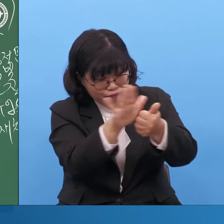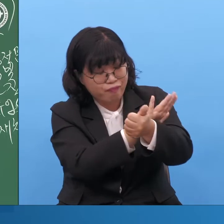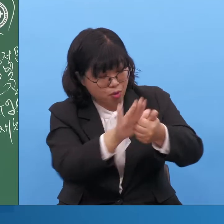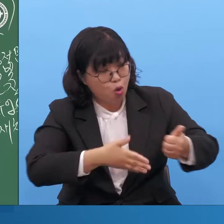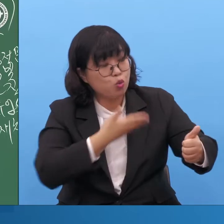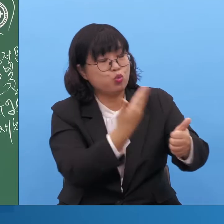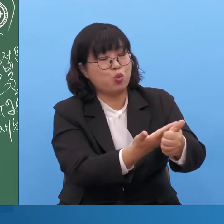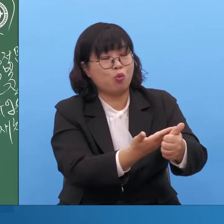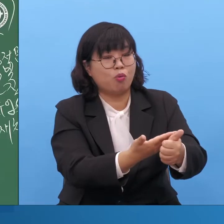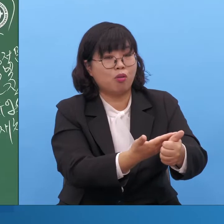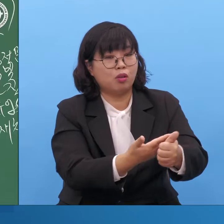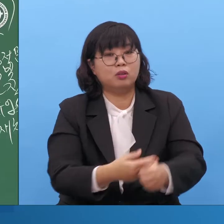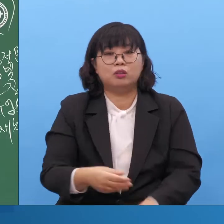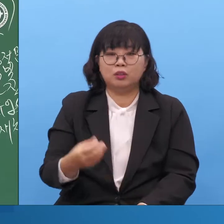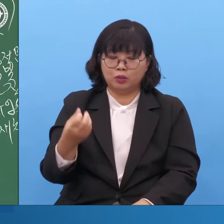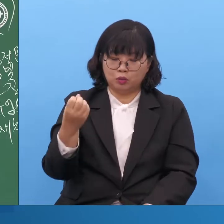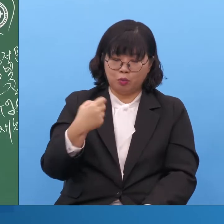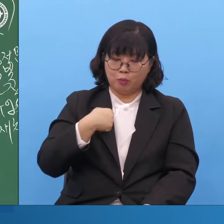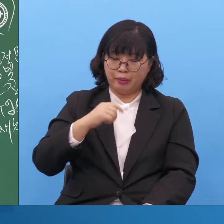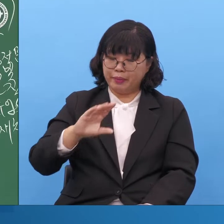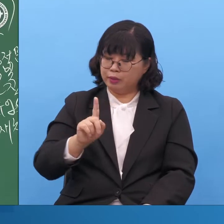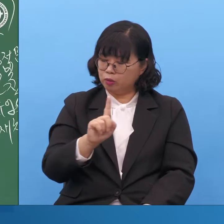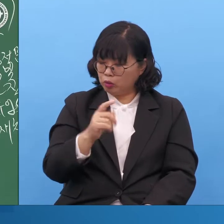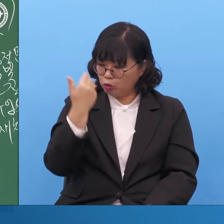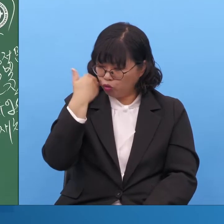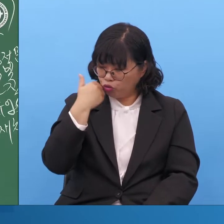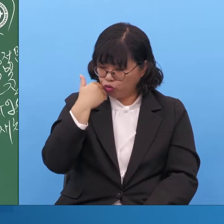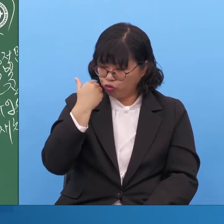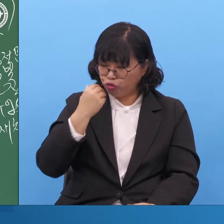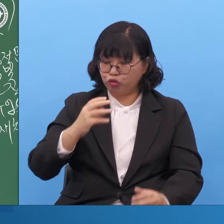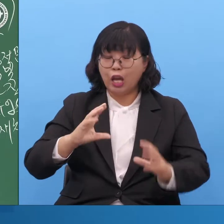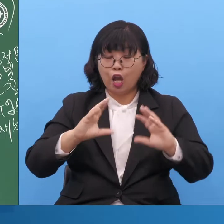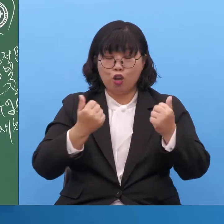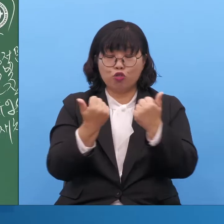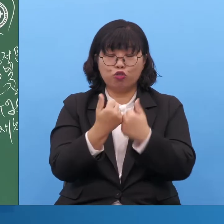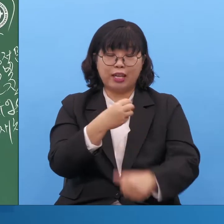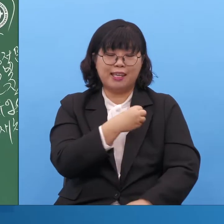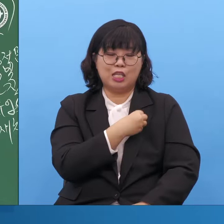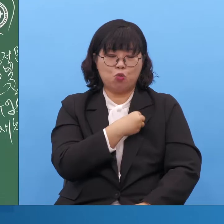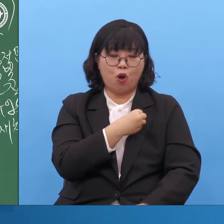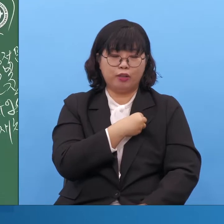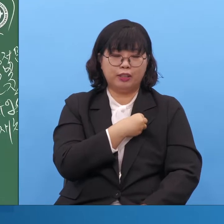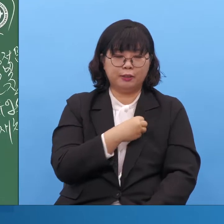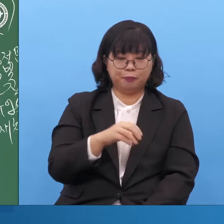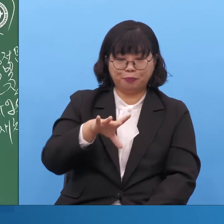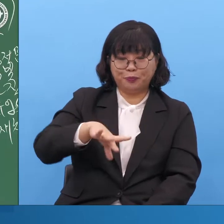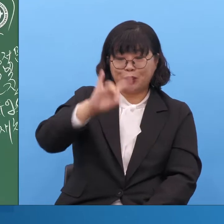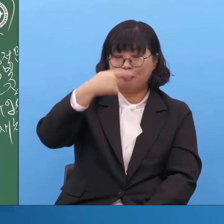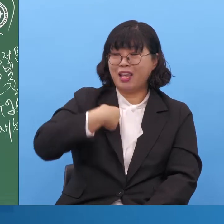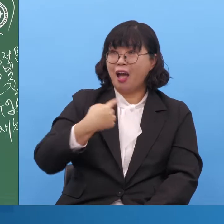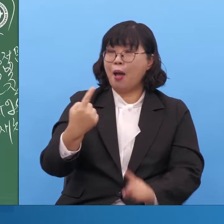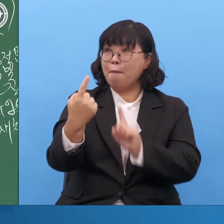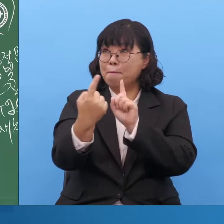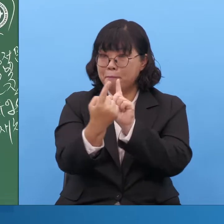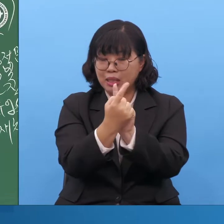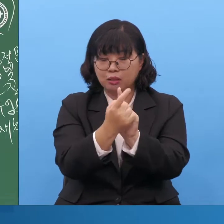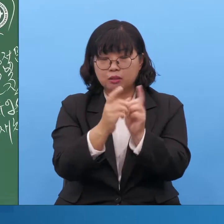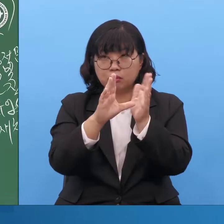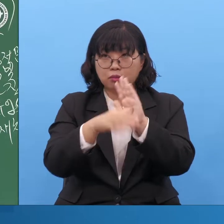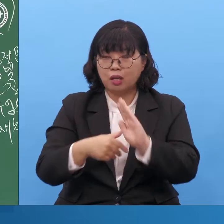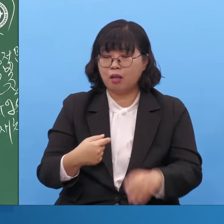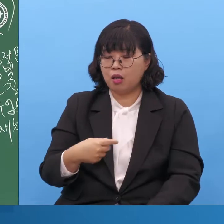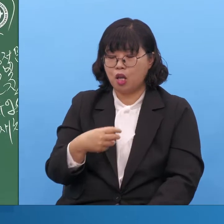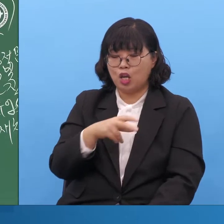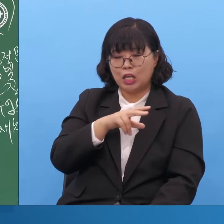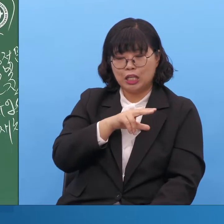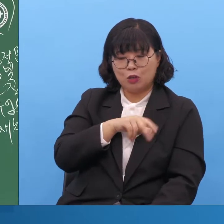생각할 수 And 있어요. so they might think incorrectly about 그렇잖아요. pastors. 그 That's 아무것도 wrong. 아닌 것처럼 보이지만 여러분 중요합니다. 흩어진 제자들 최고의 사람입니다. It may not seem like much, but you are